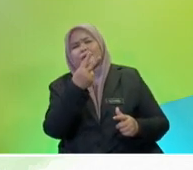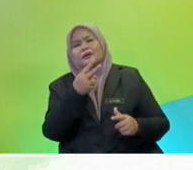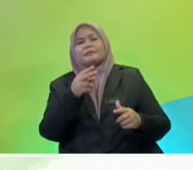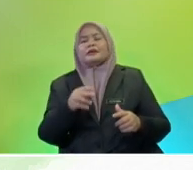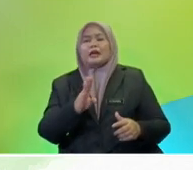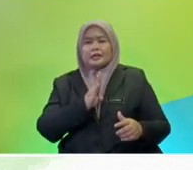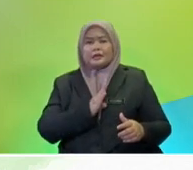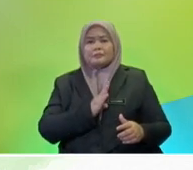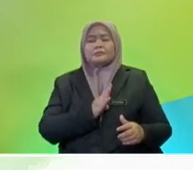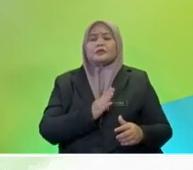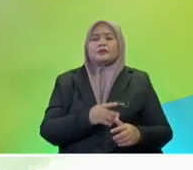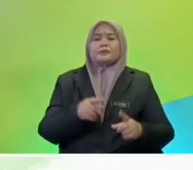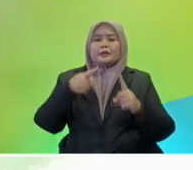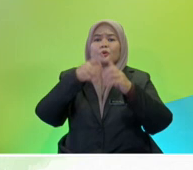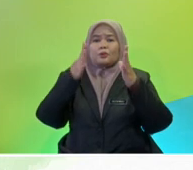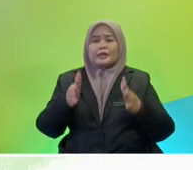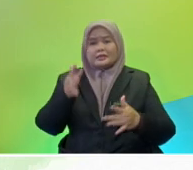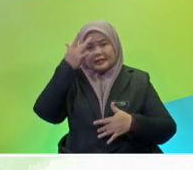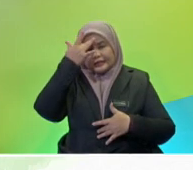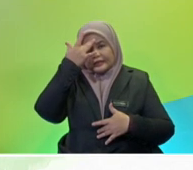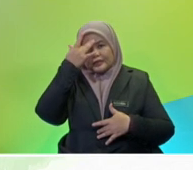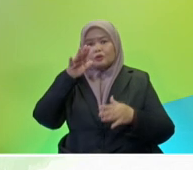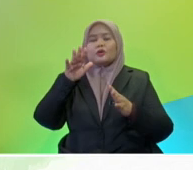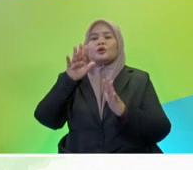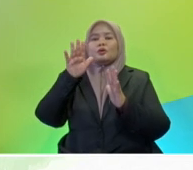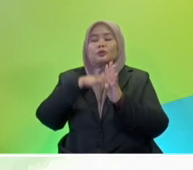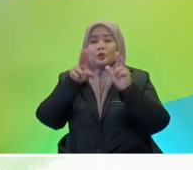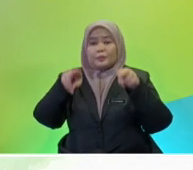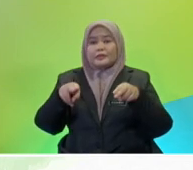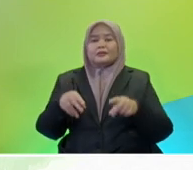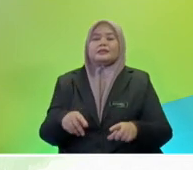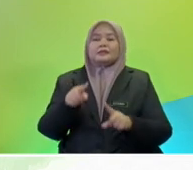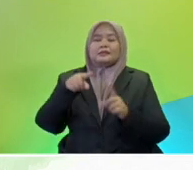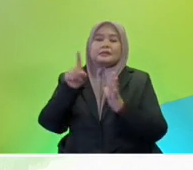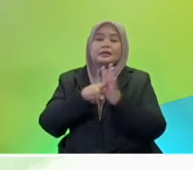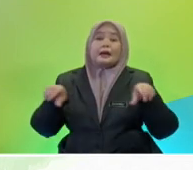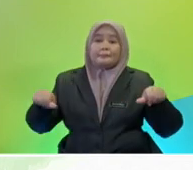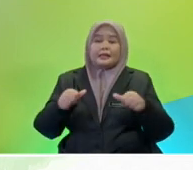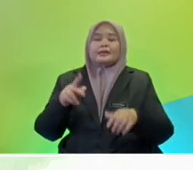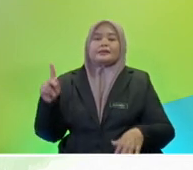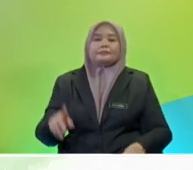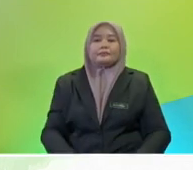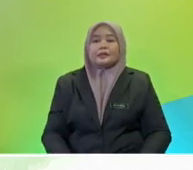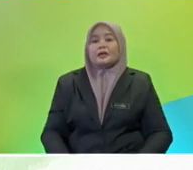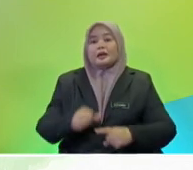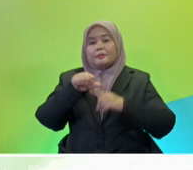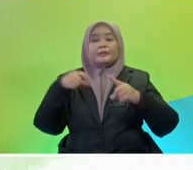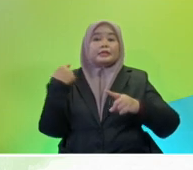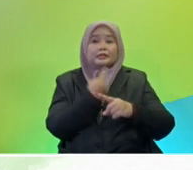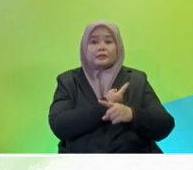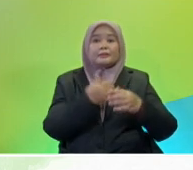adab terhadap orang sakit atau kurang upaya diamalkan jadi di sini Ustazah kita dapat lihat ya apabila kita